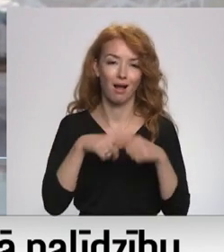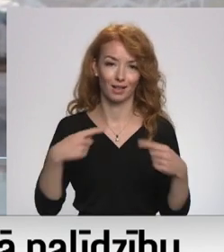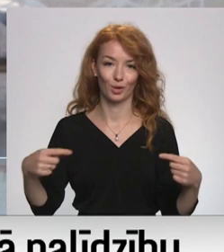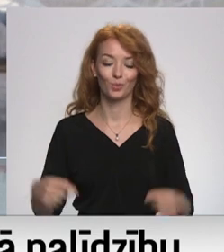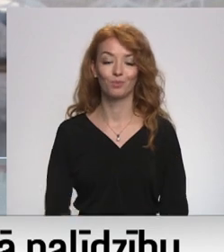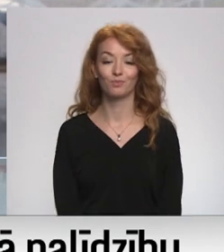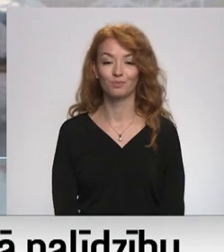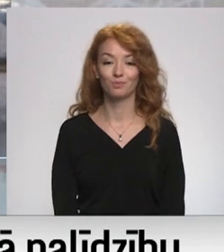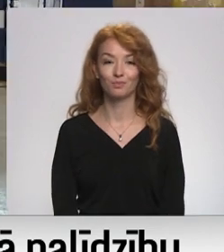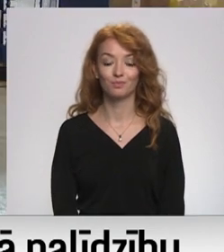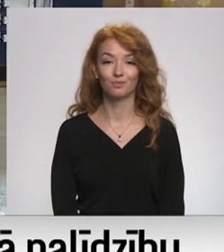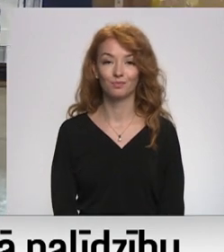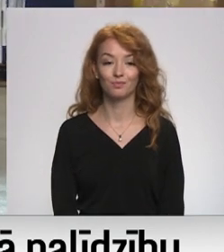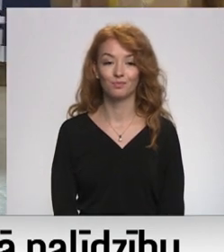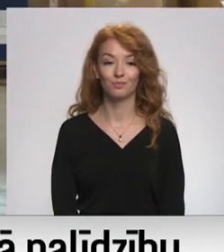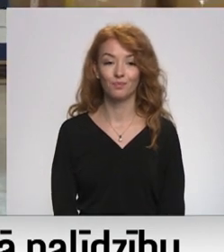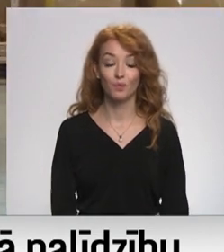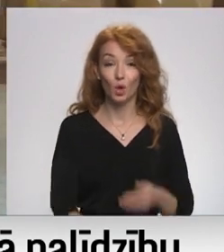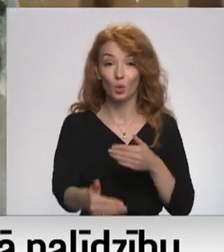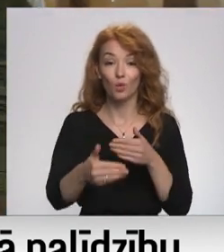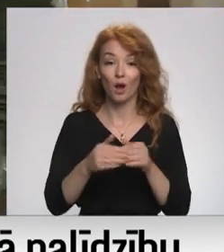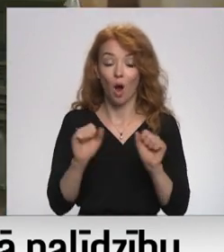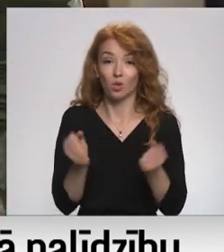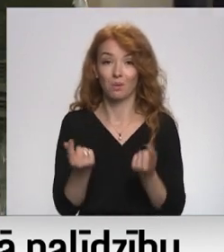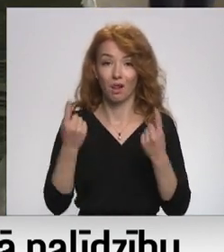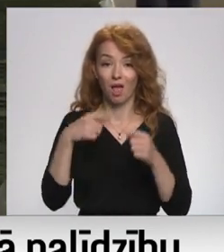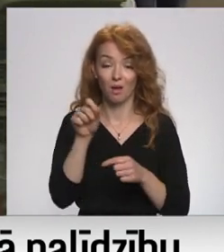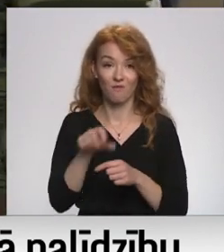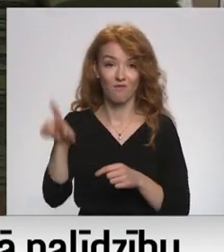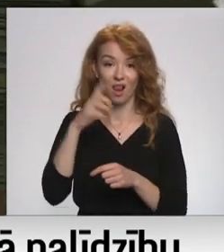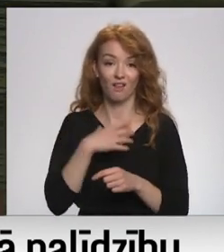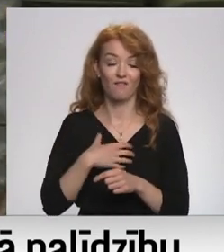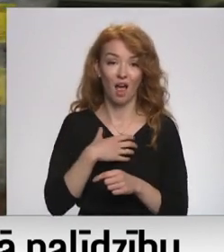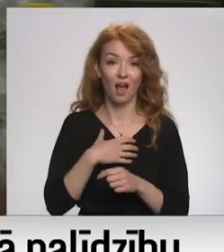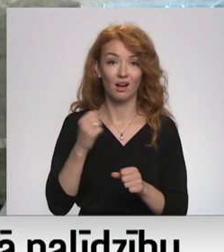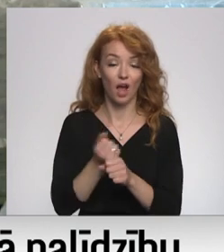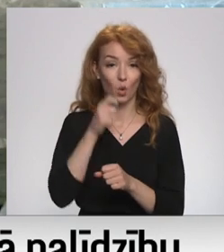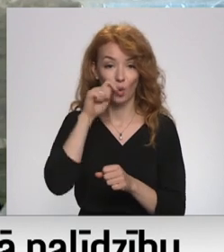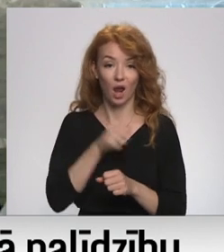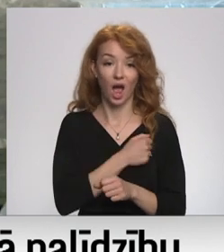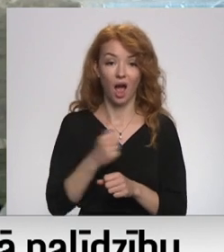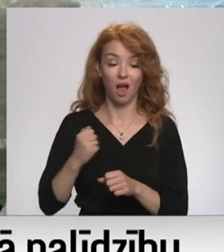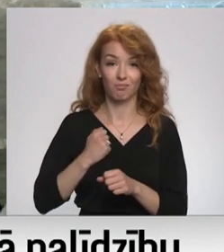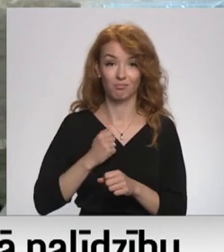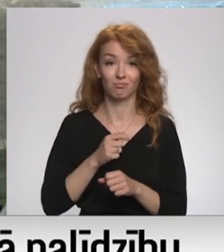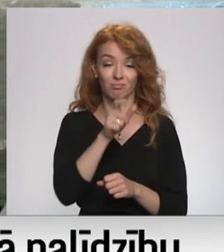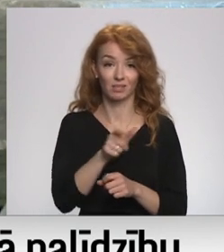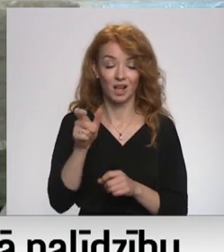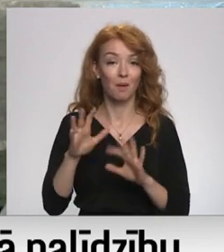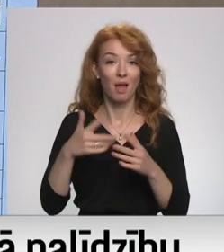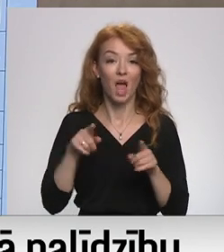Madara Līcīte. Tuvojoties augstākam laikam, arvien vairāk vajadzība ir ne tikai Ukrainas armijas karavīriem, bet